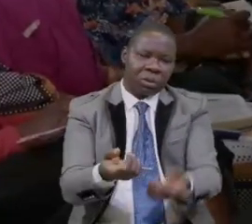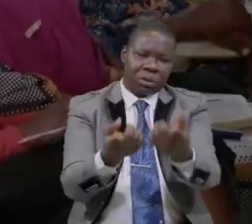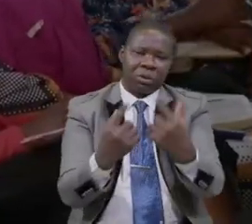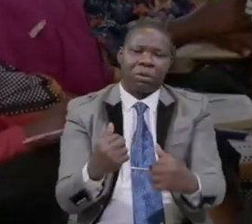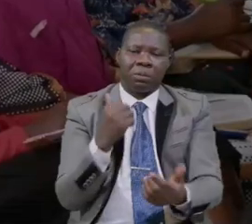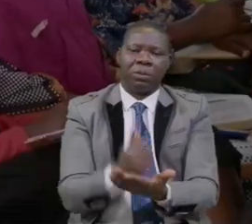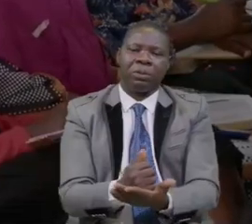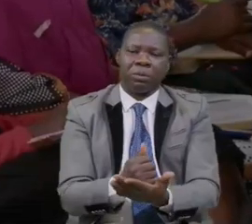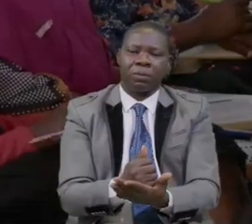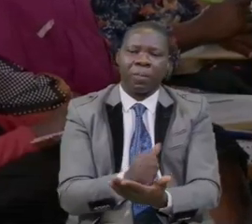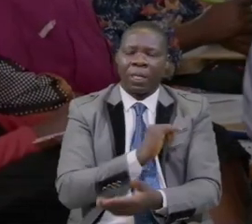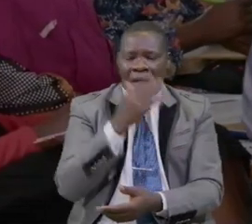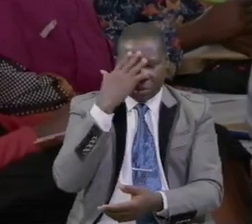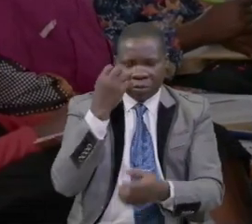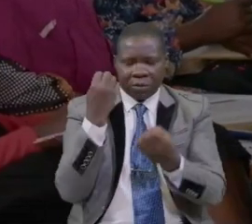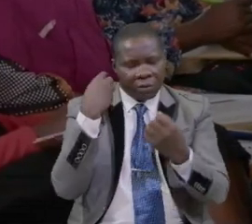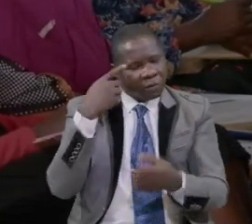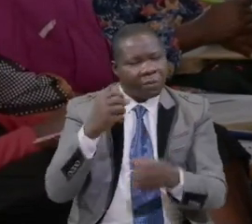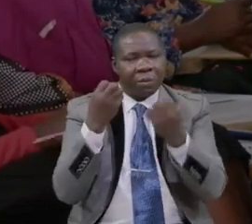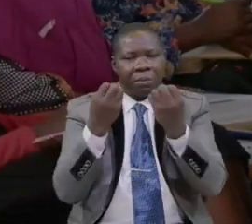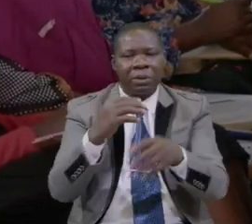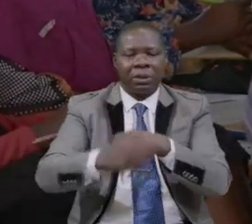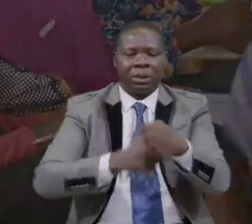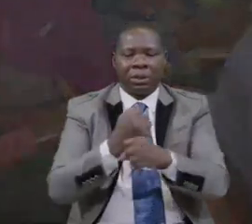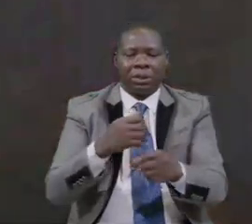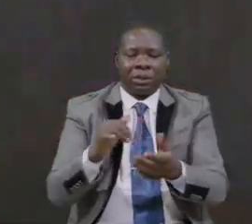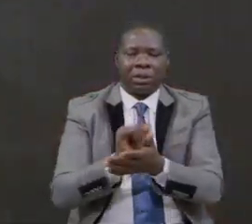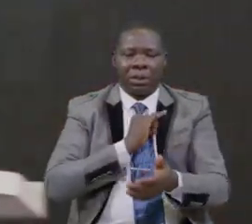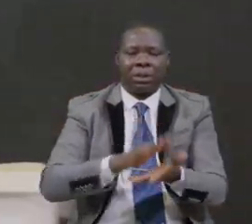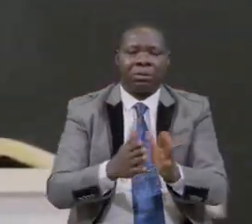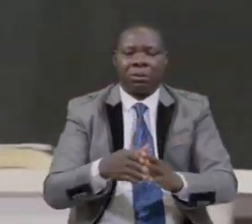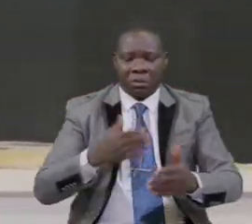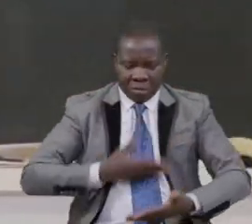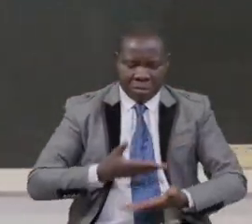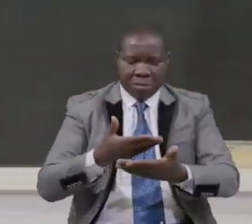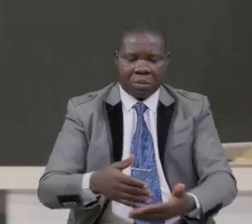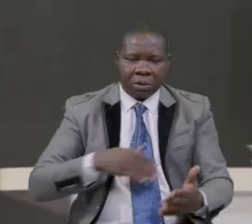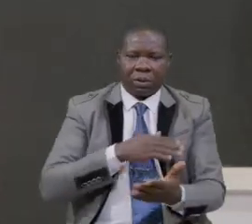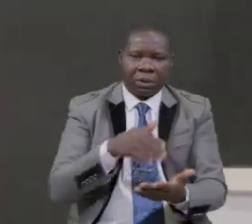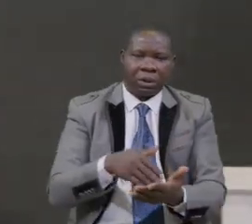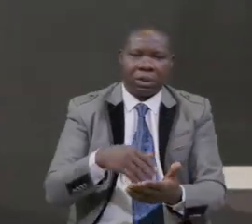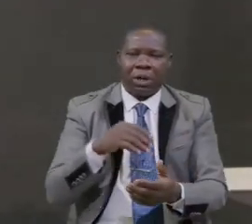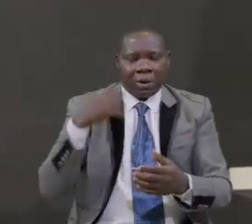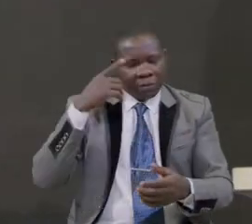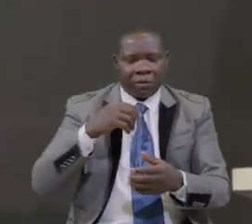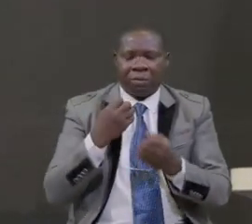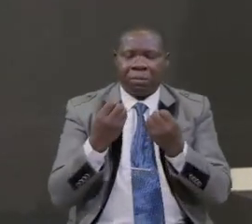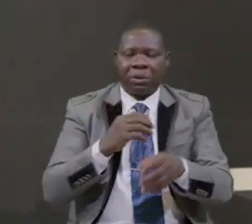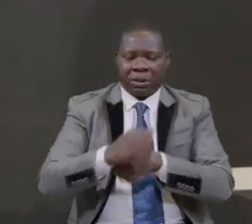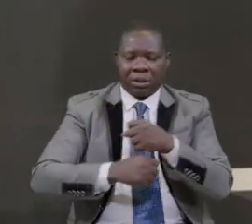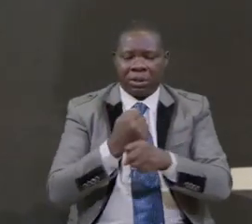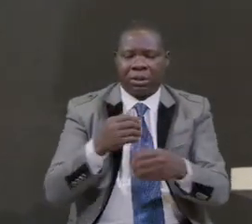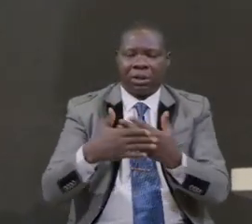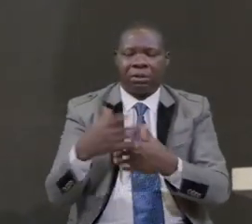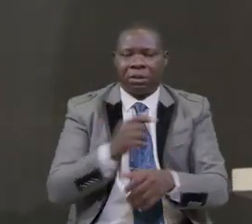Il y a plusieurs années, après être né de nouveau, pendant plusieurs années, après que Dieu m'a sanctifié, pendant